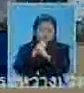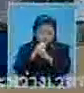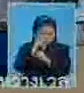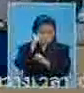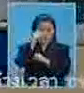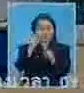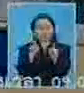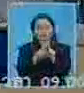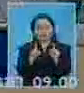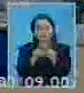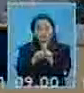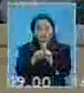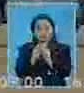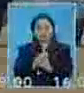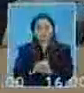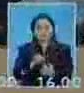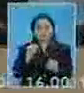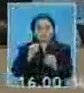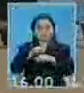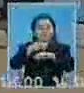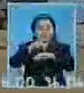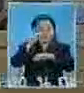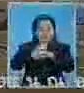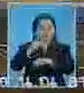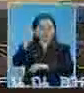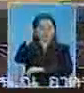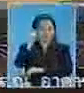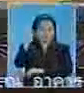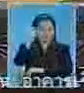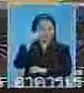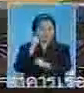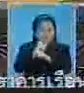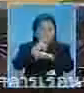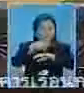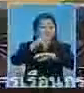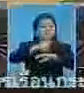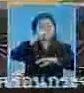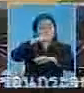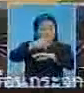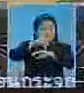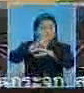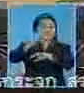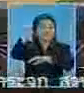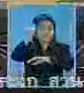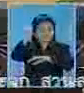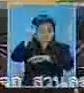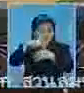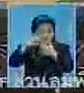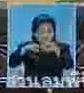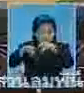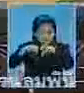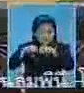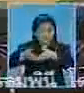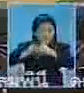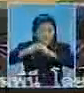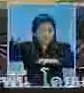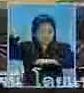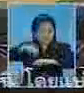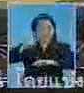ครับในช่วงของการเป็นประธานอาเซียนของเราและก็ได้เริ่มมีผลบังคับใช้